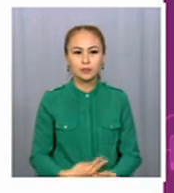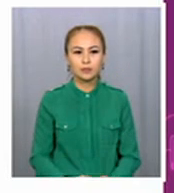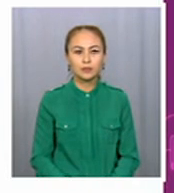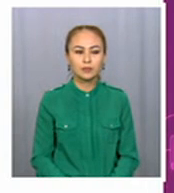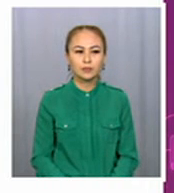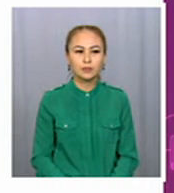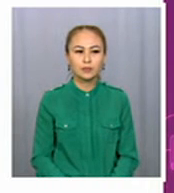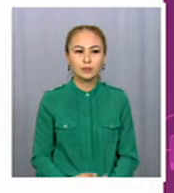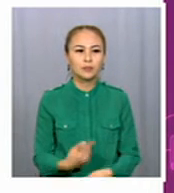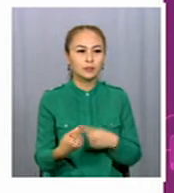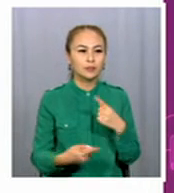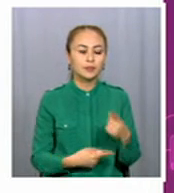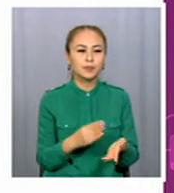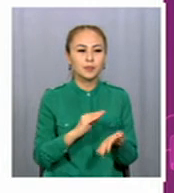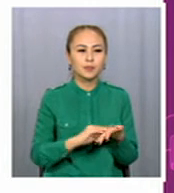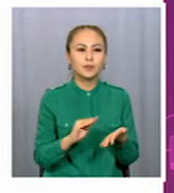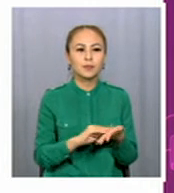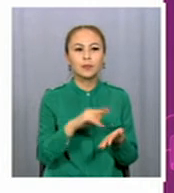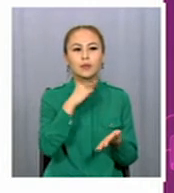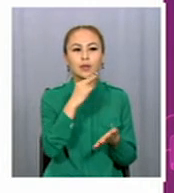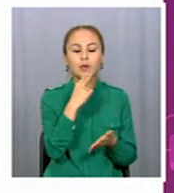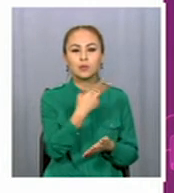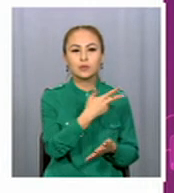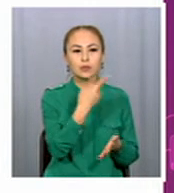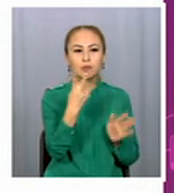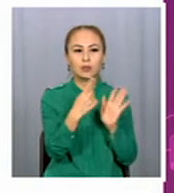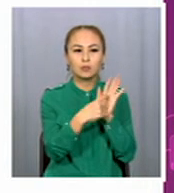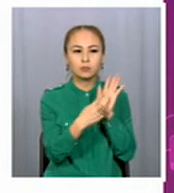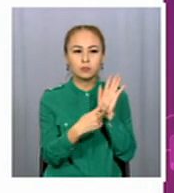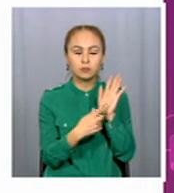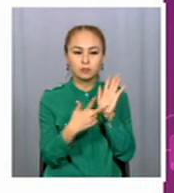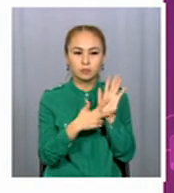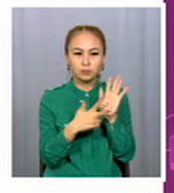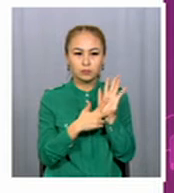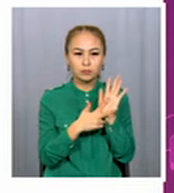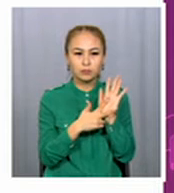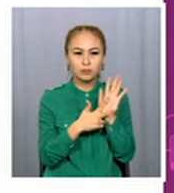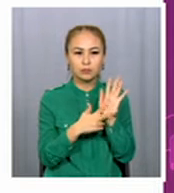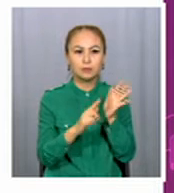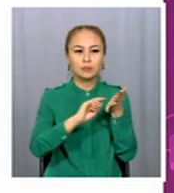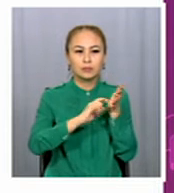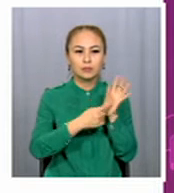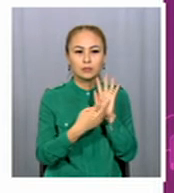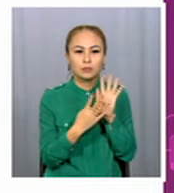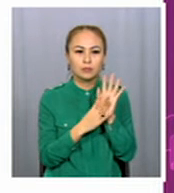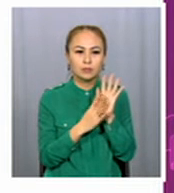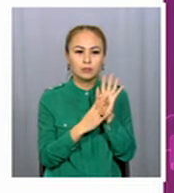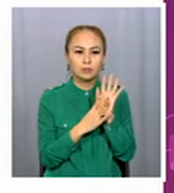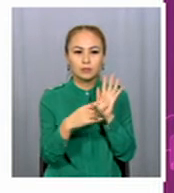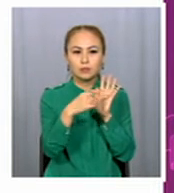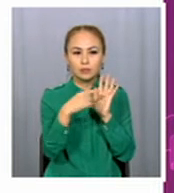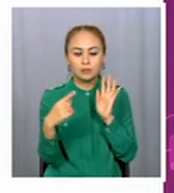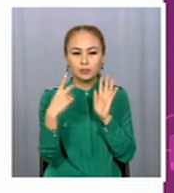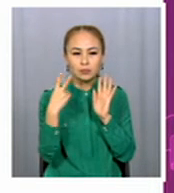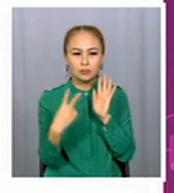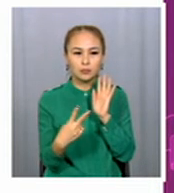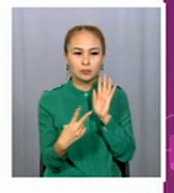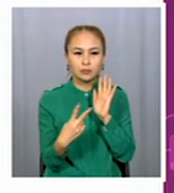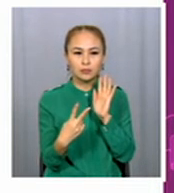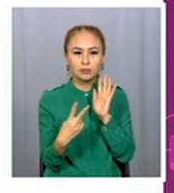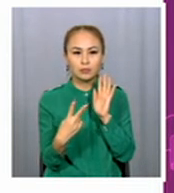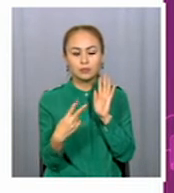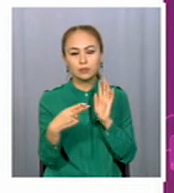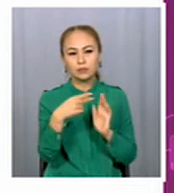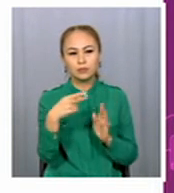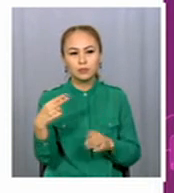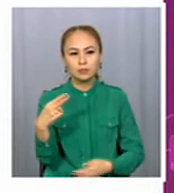тең. Келесі өрнекке назар аударамыз. 32 мен 8 сандарының бөлінісін 9 пен 2 сандарының